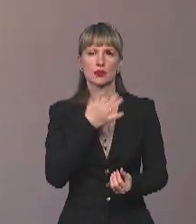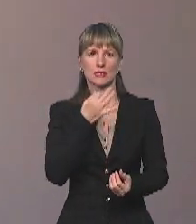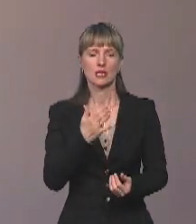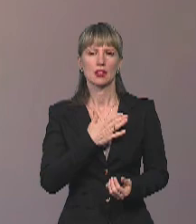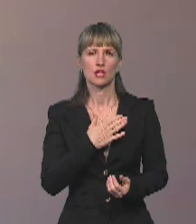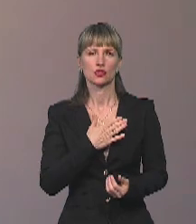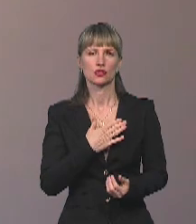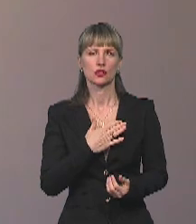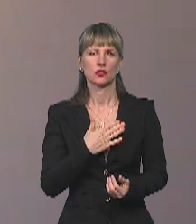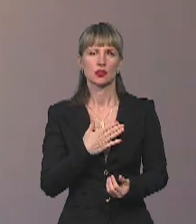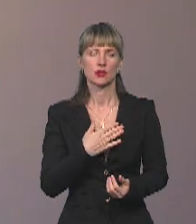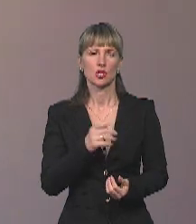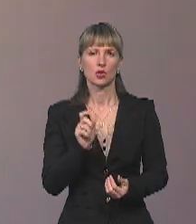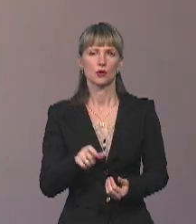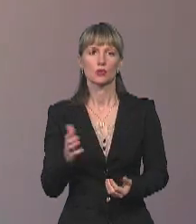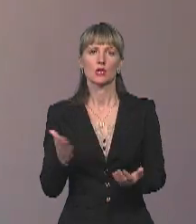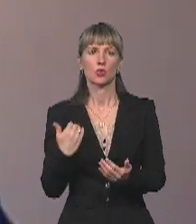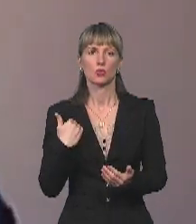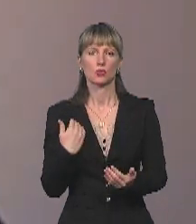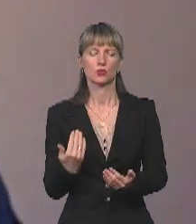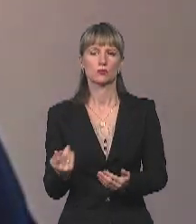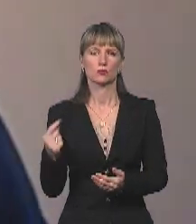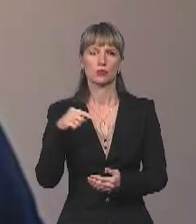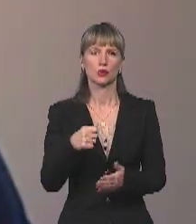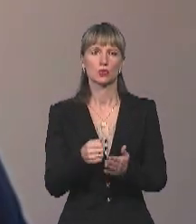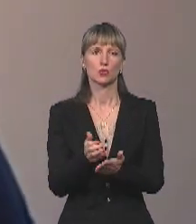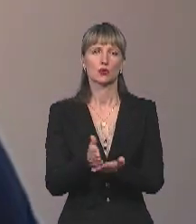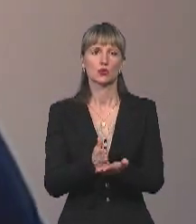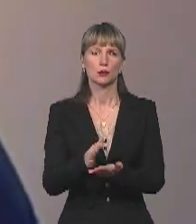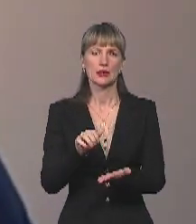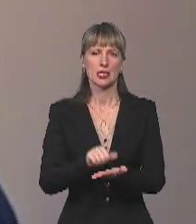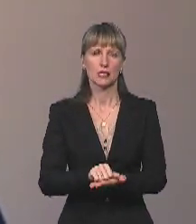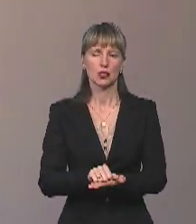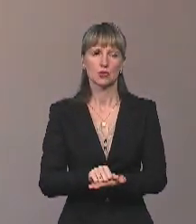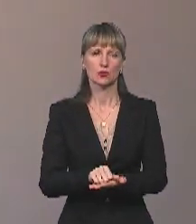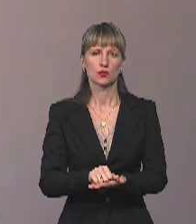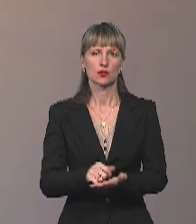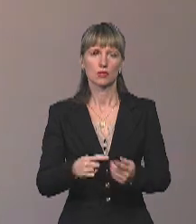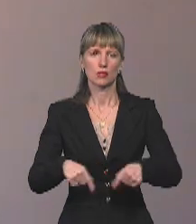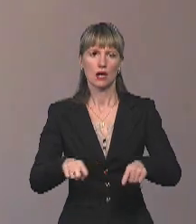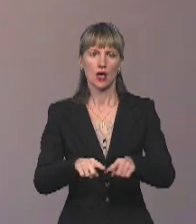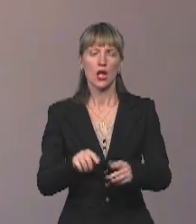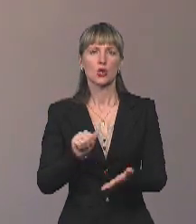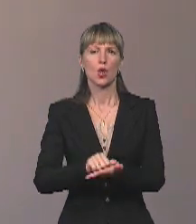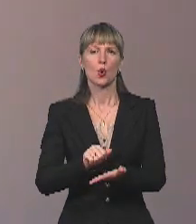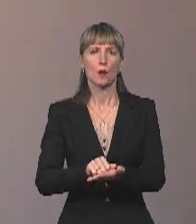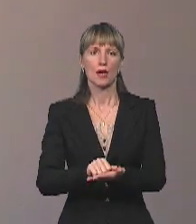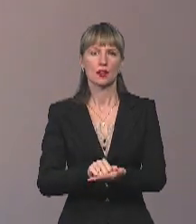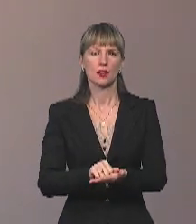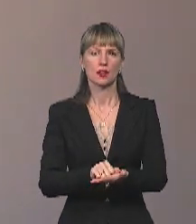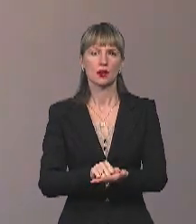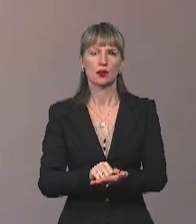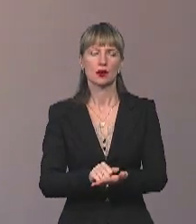наших клієнтів, які хочуть звернутися до служби зайнятості, що документи